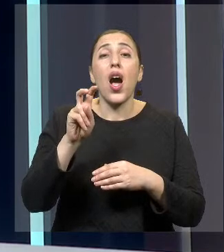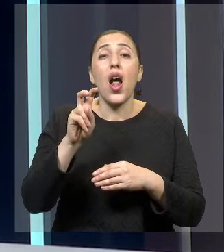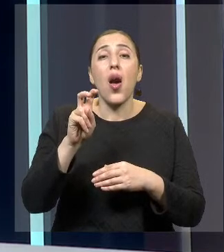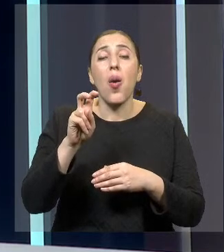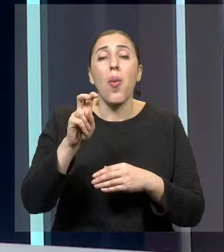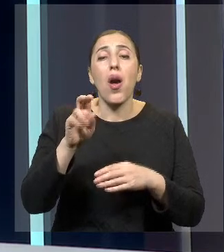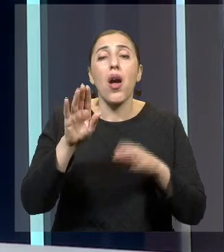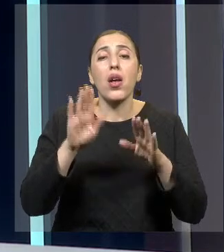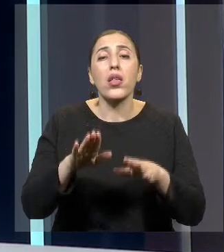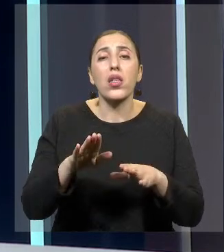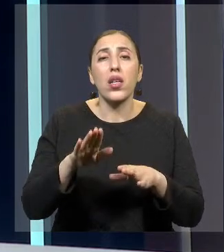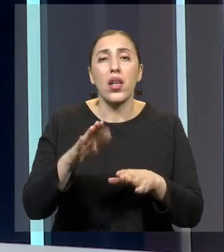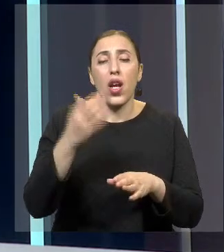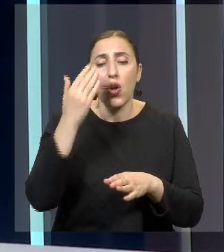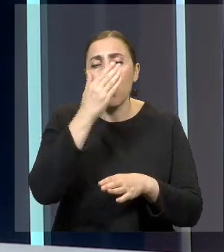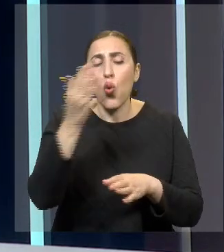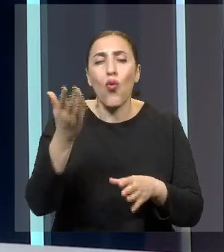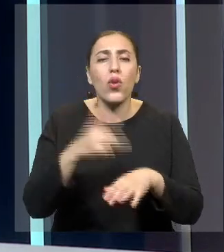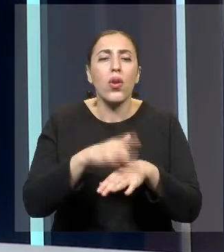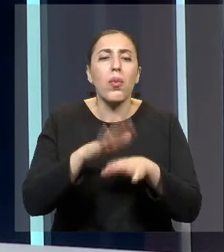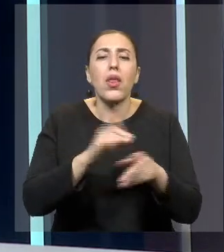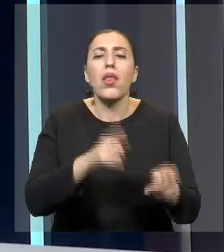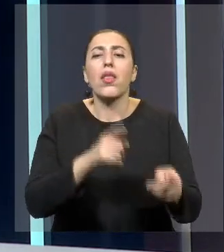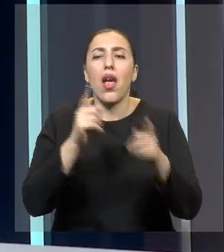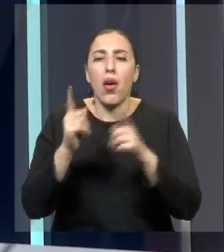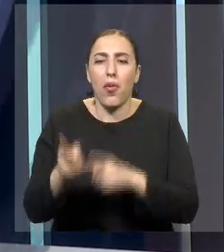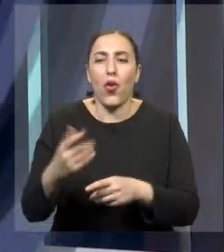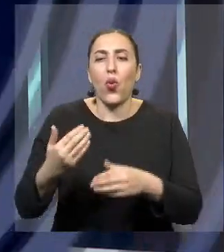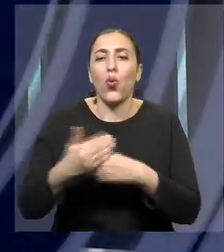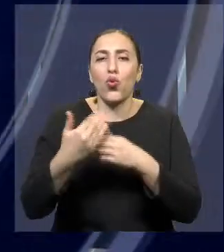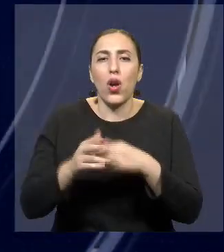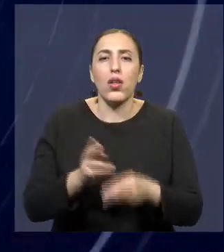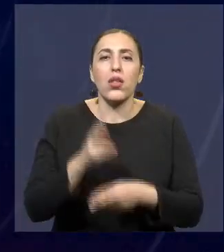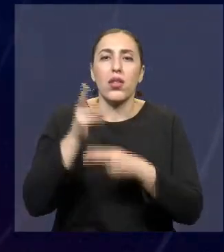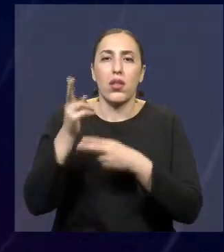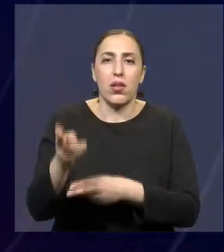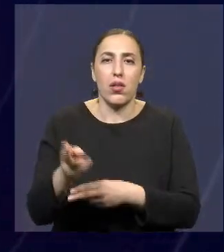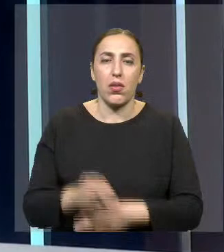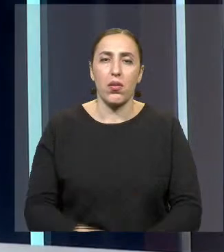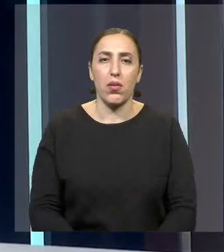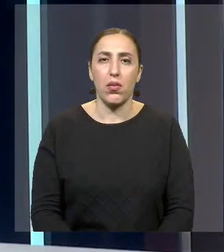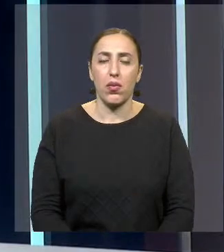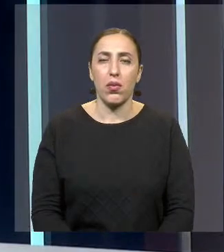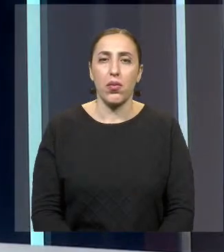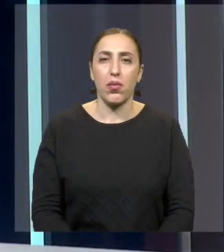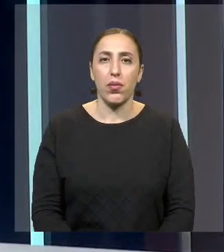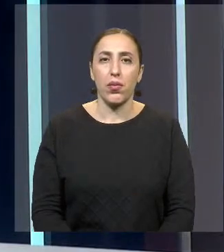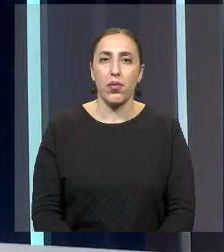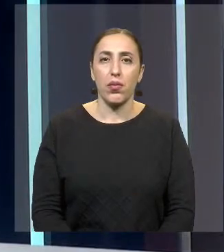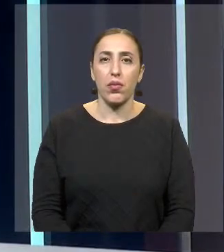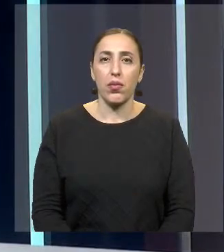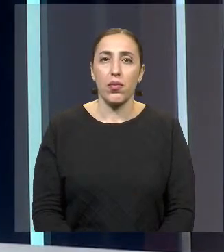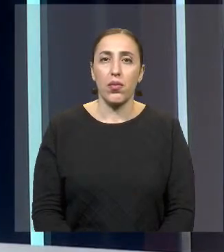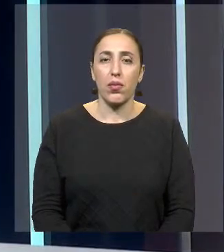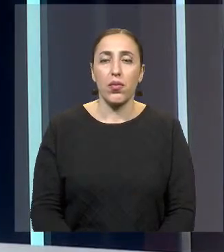լիովին զրգվել է իր բնիկ հայվ բնակշությունից։